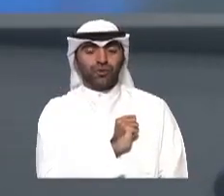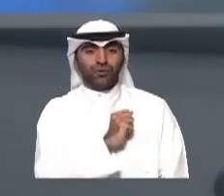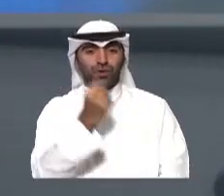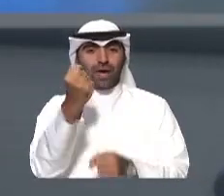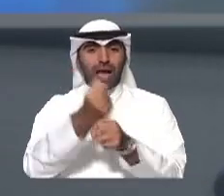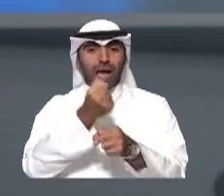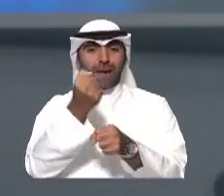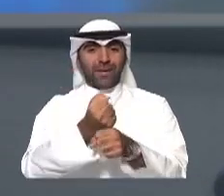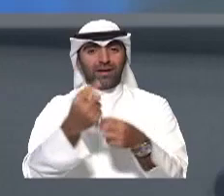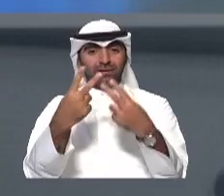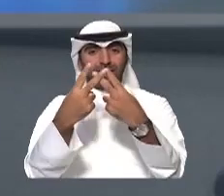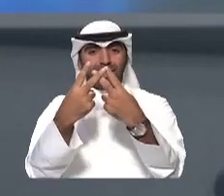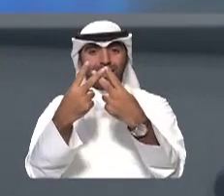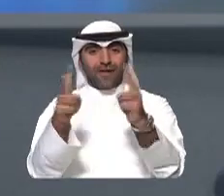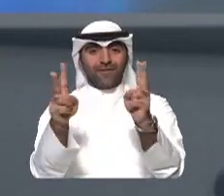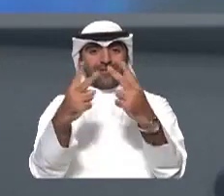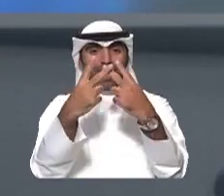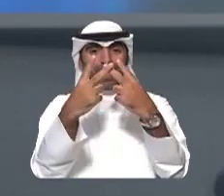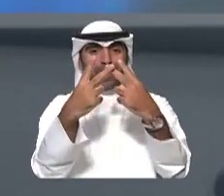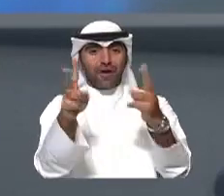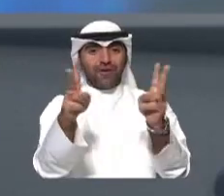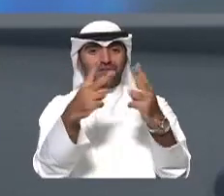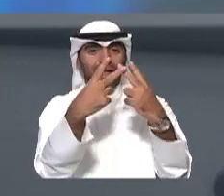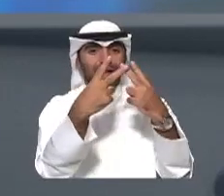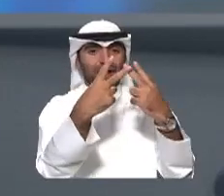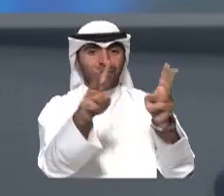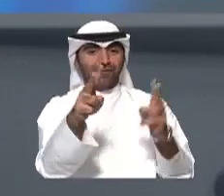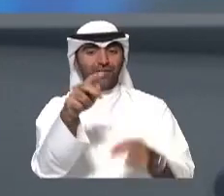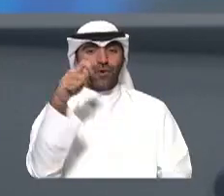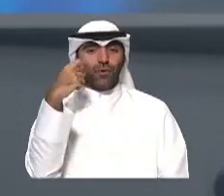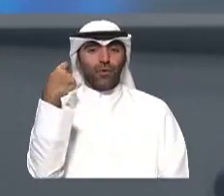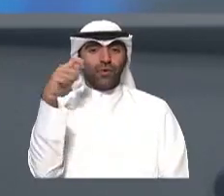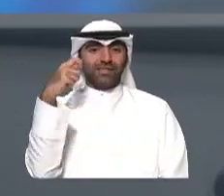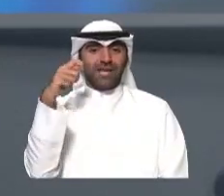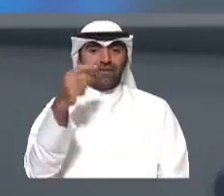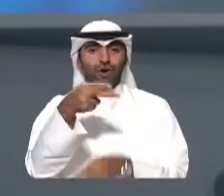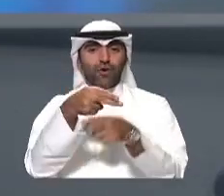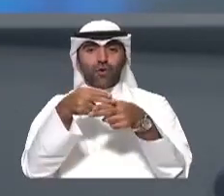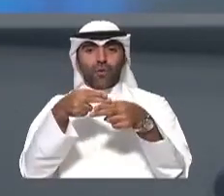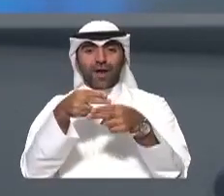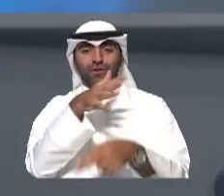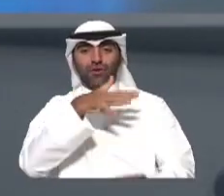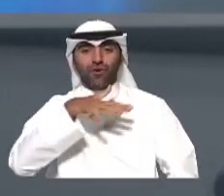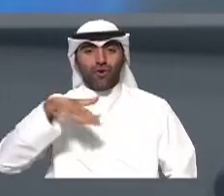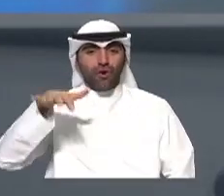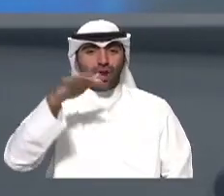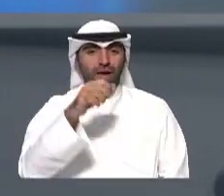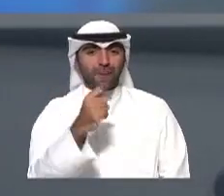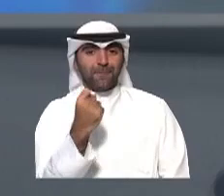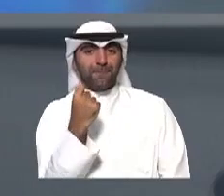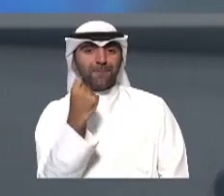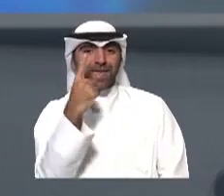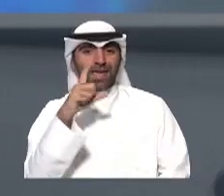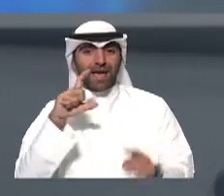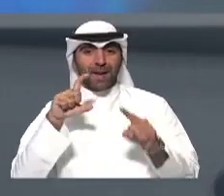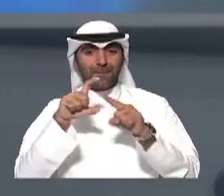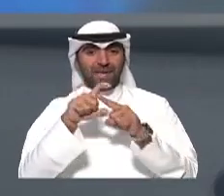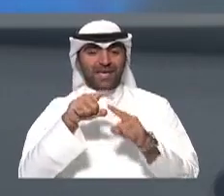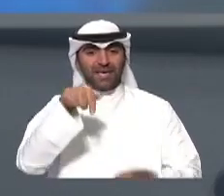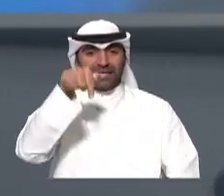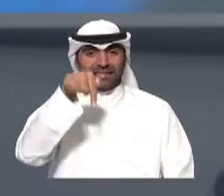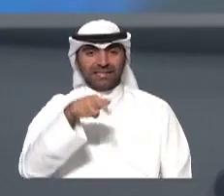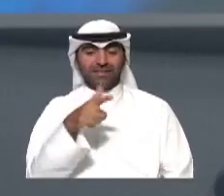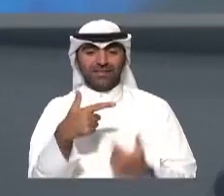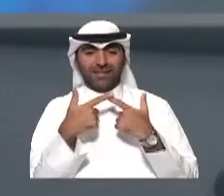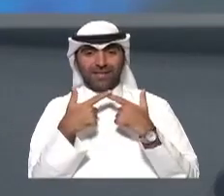مقار العمل تواجد الموظفين وسط التزام بالاشتراطات الصحية مع الحرص على آلية اعتماد الحضور والانصراف